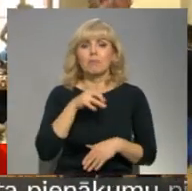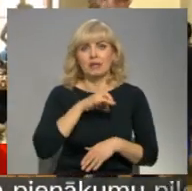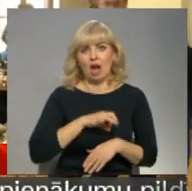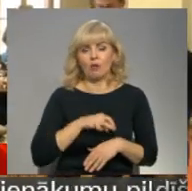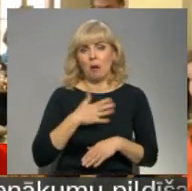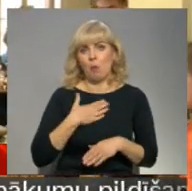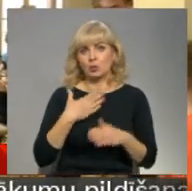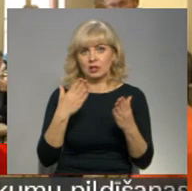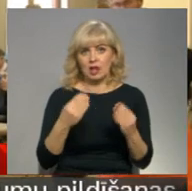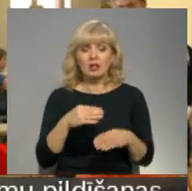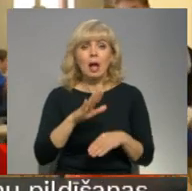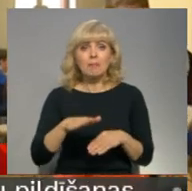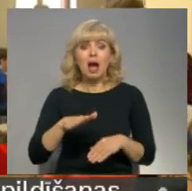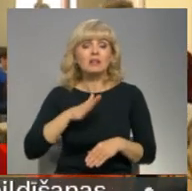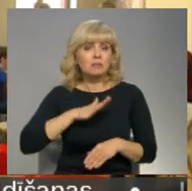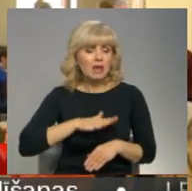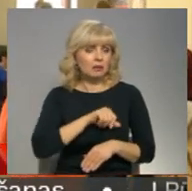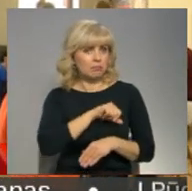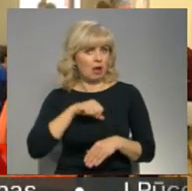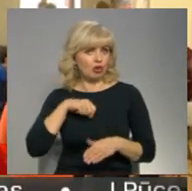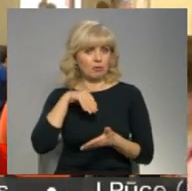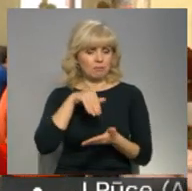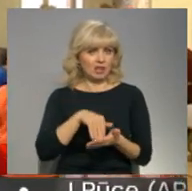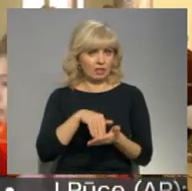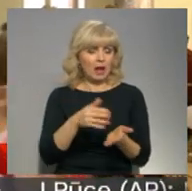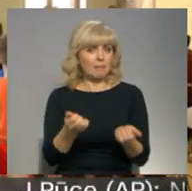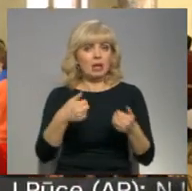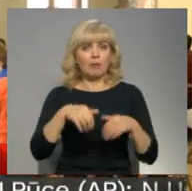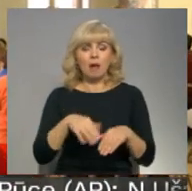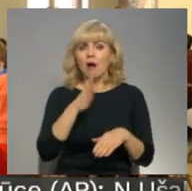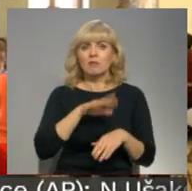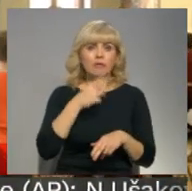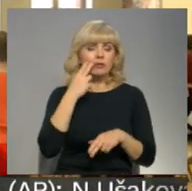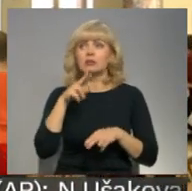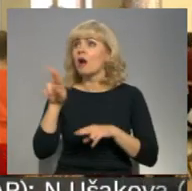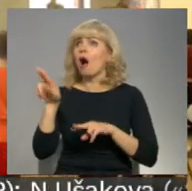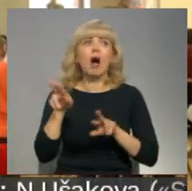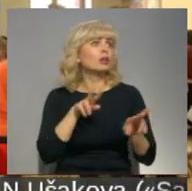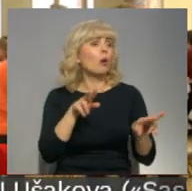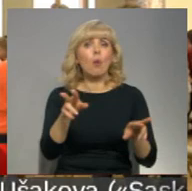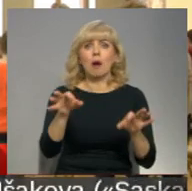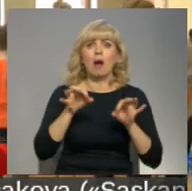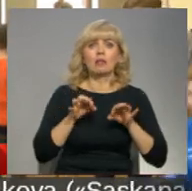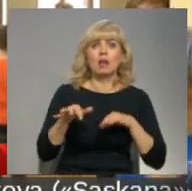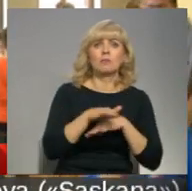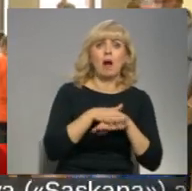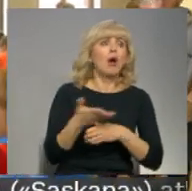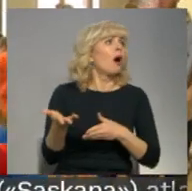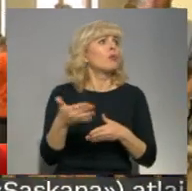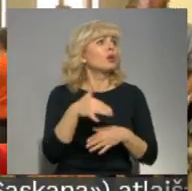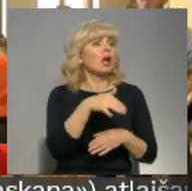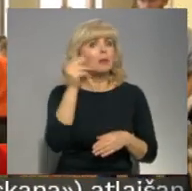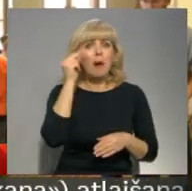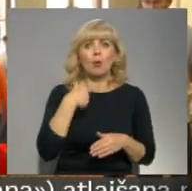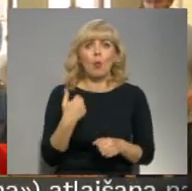mūsdienās ir tas, ka bērni ir spiesti patstāvīgi pieņemt lēmumus, nevis skatīties, ko man tagad bars teiks, kur man iet mācīties, ko man tagad